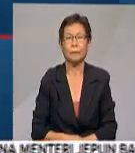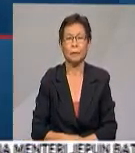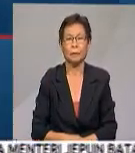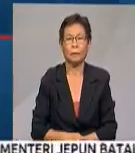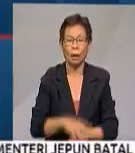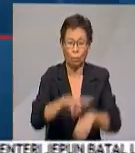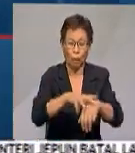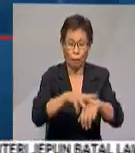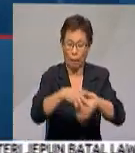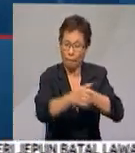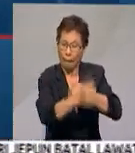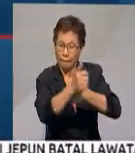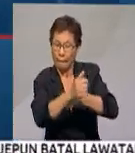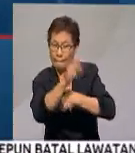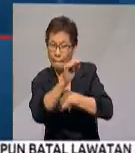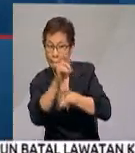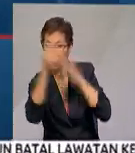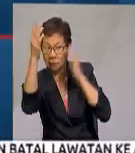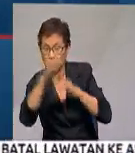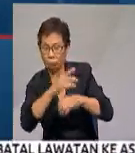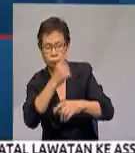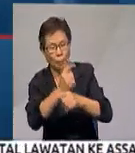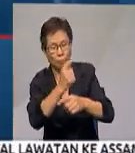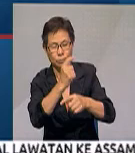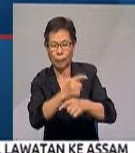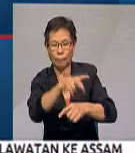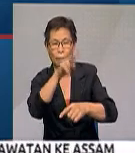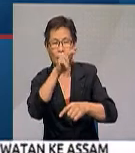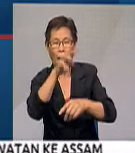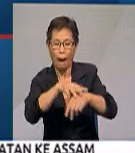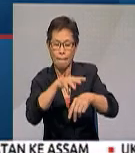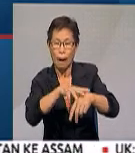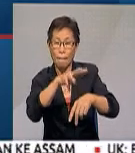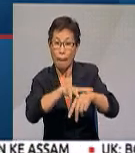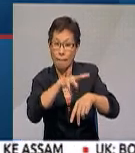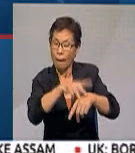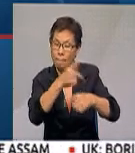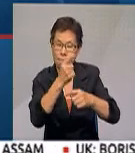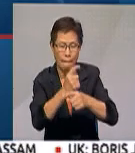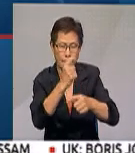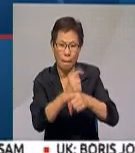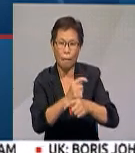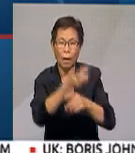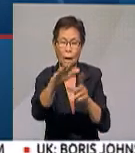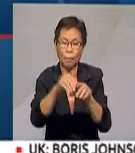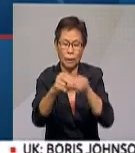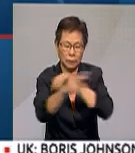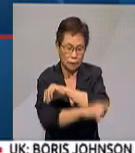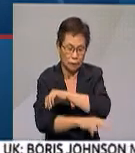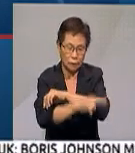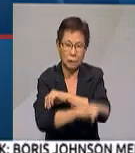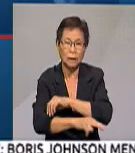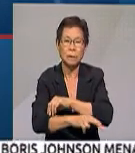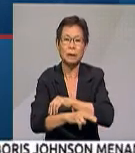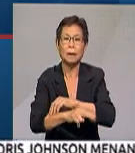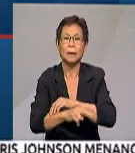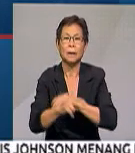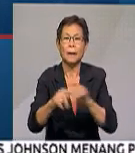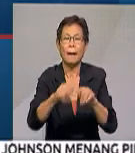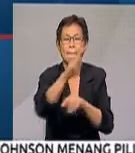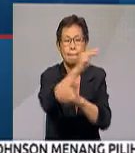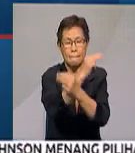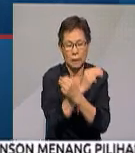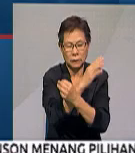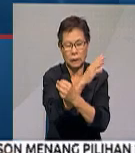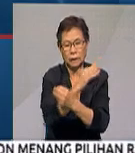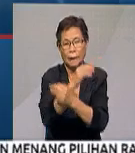Bagi amaran cuaca bahaya pula, MM Malaysia masih lagi mengekalkan amaran tersebut iaitu melibatkan negeri di kawasan daerah Mesing